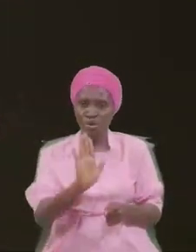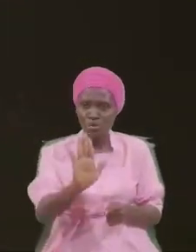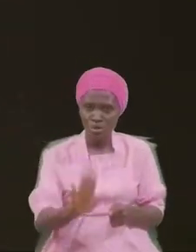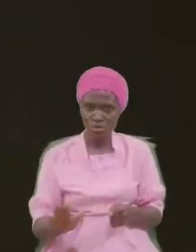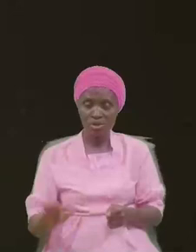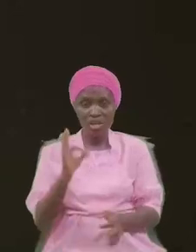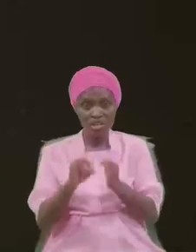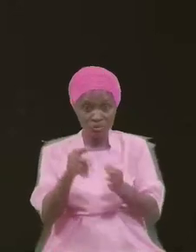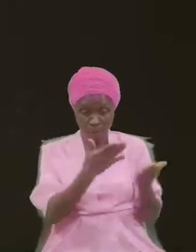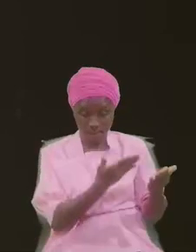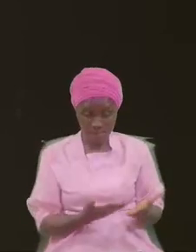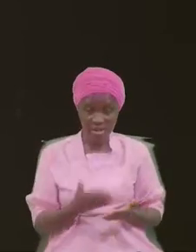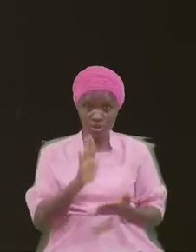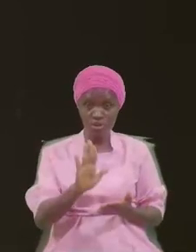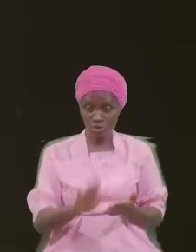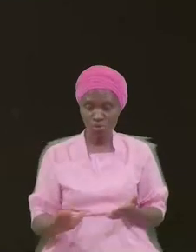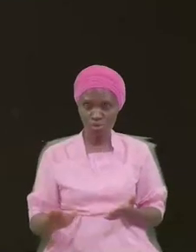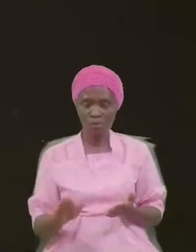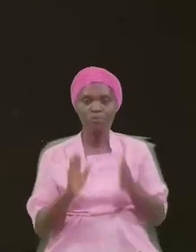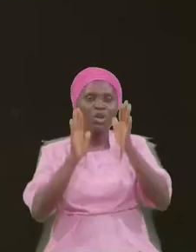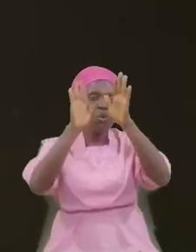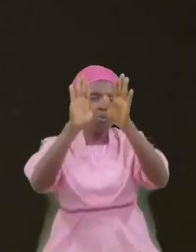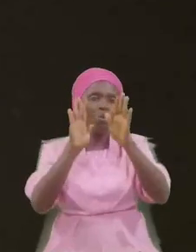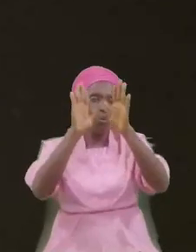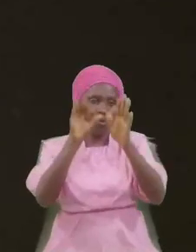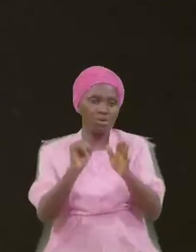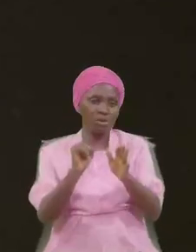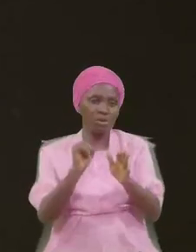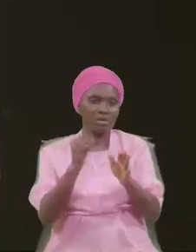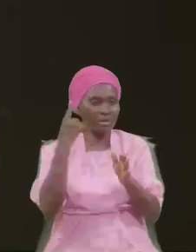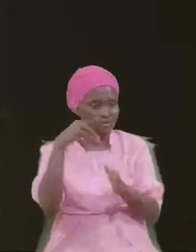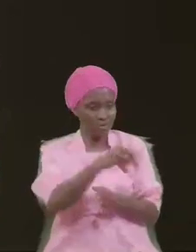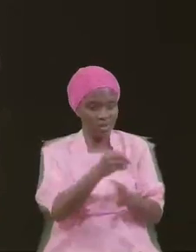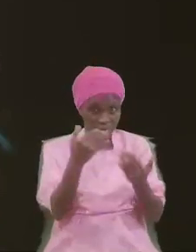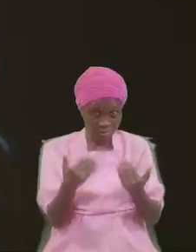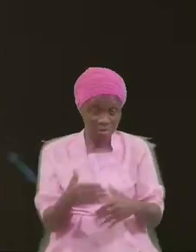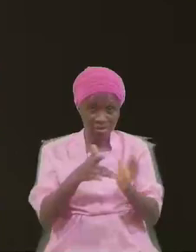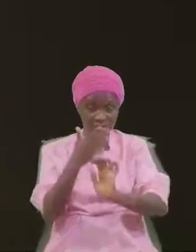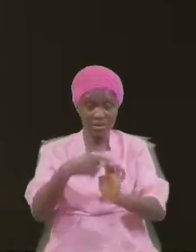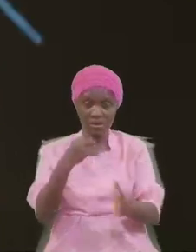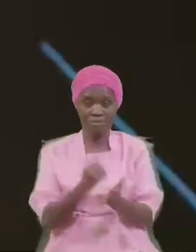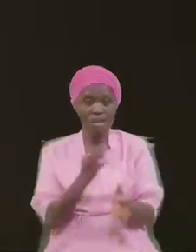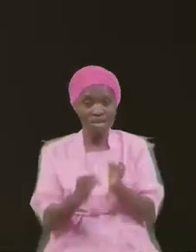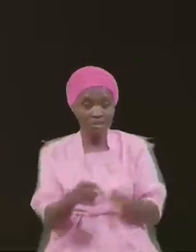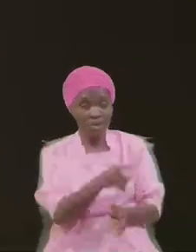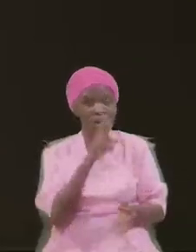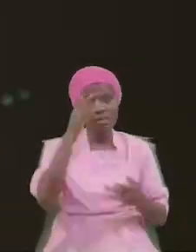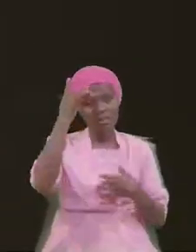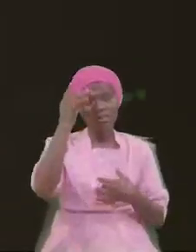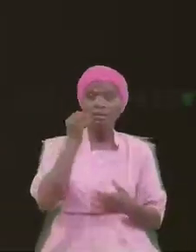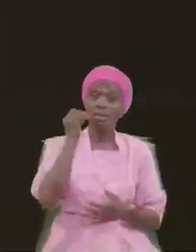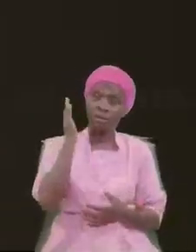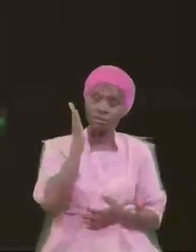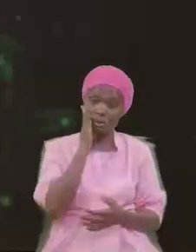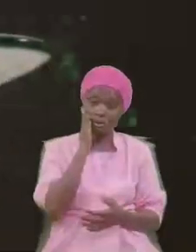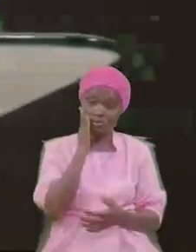que si vous avez amené vos enfants, les prodiges pour eux ce soir, vos enfants sont malades à la maison ou